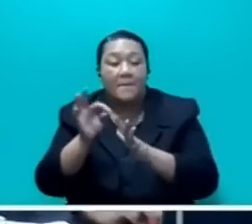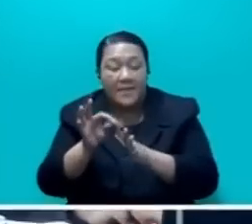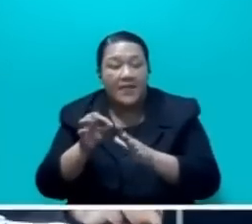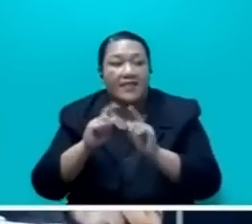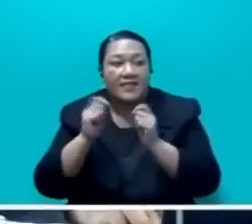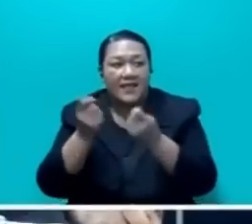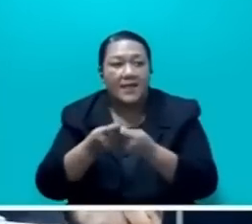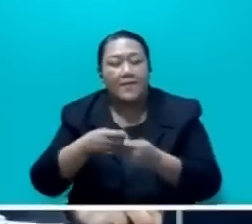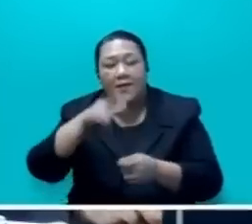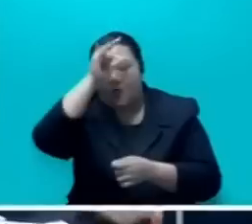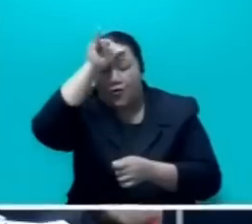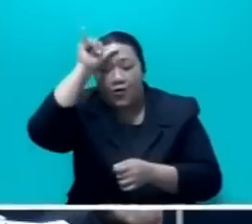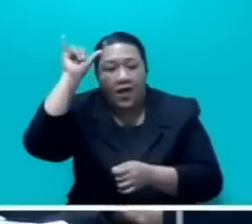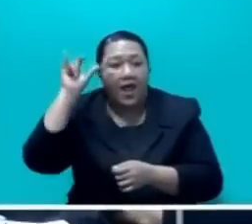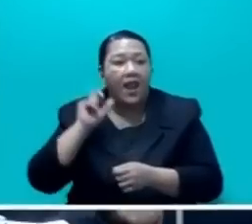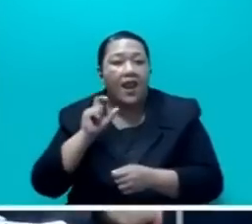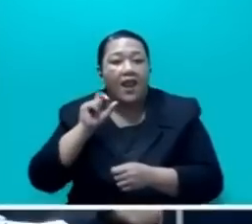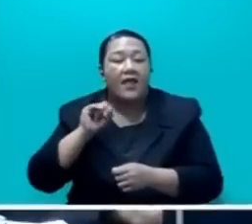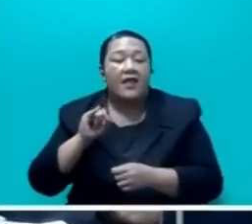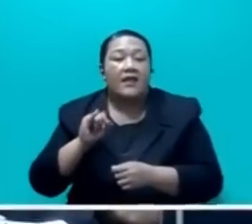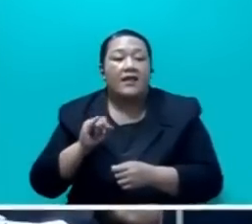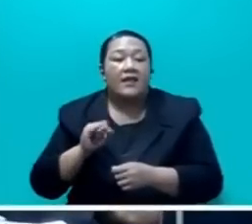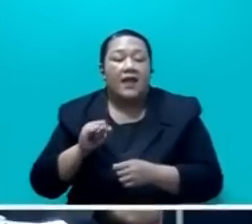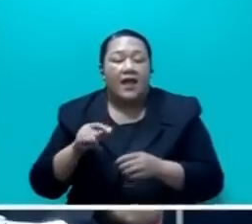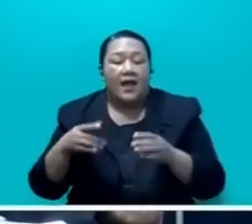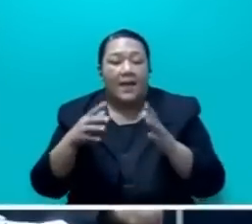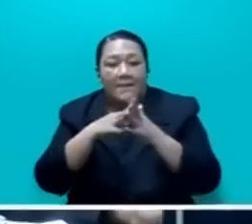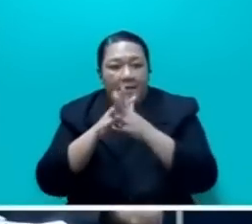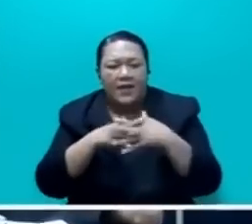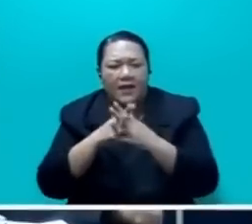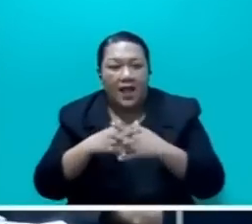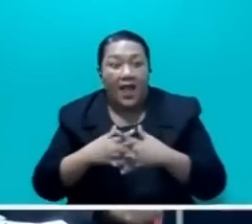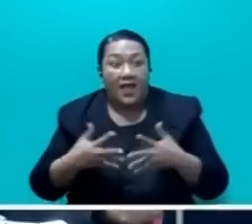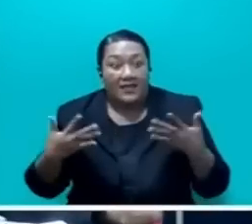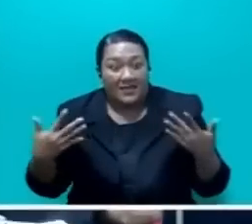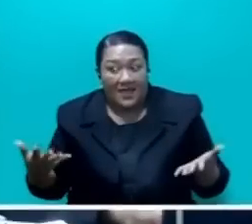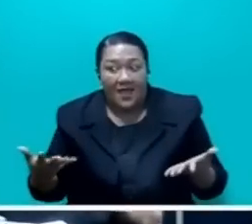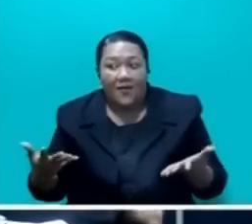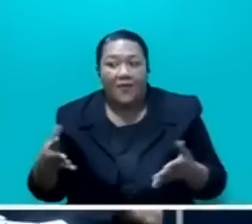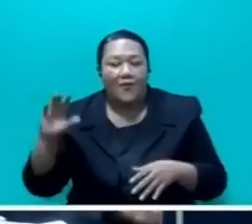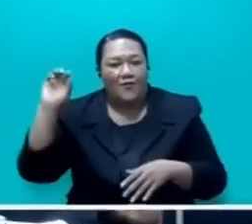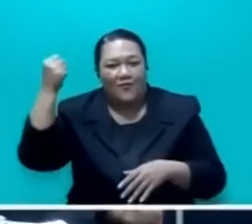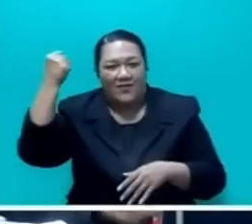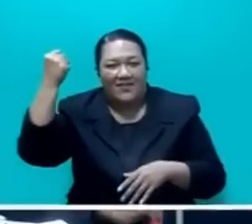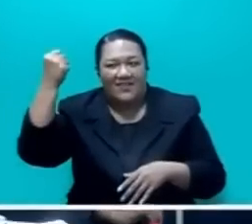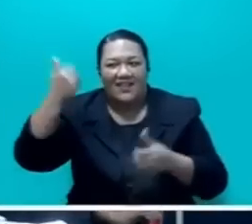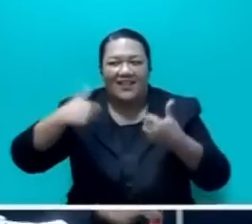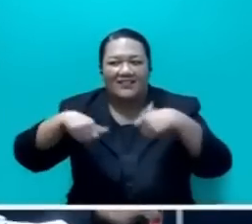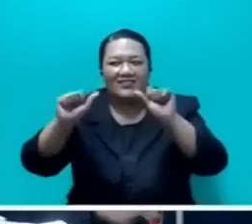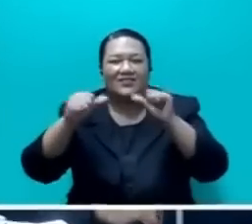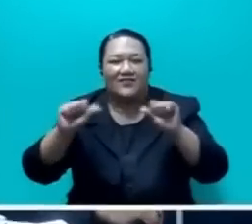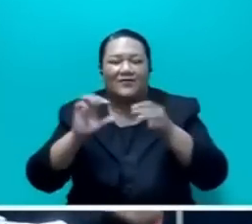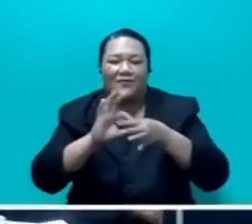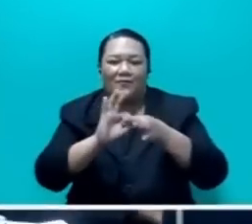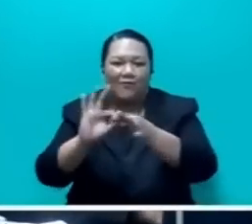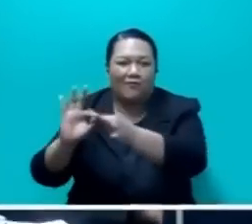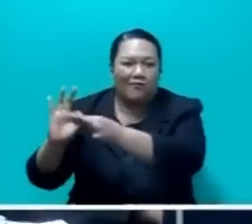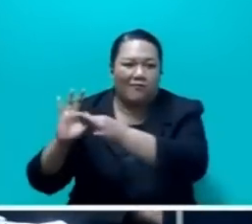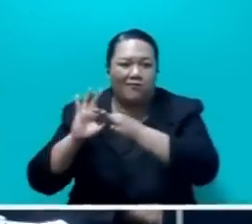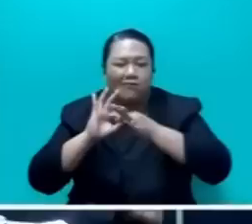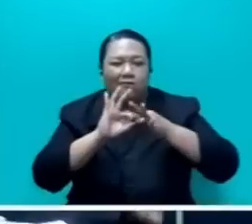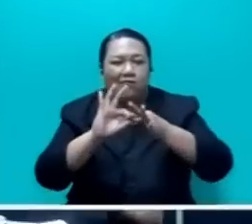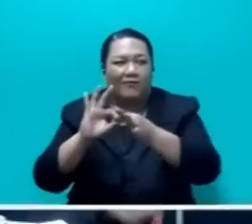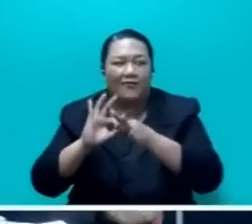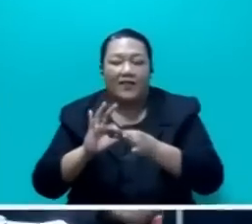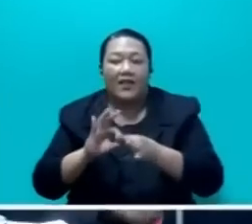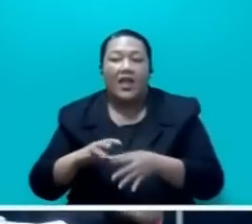Cook Islands, sa may raw ng gangga na numdo dua bata, yalo bata, ay tabi bimbi me lebitikina ng rotini niya